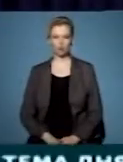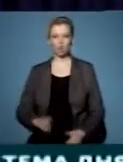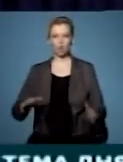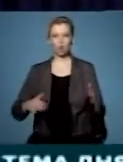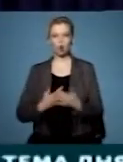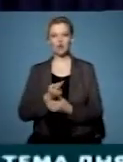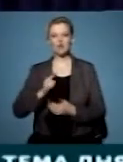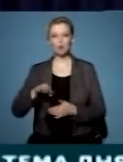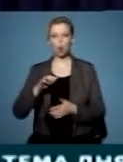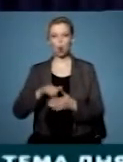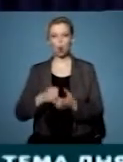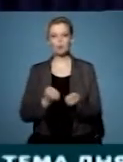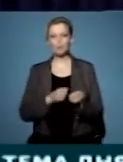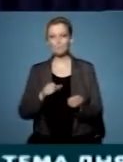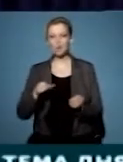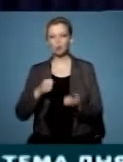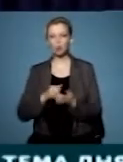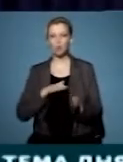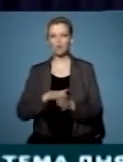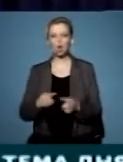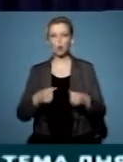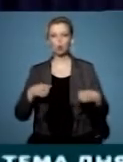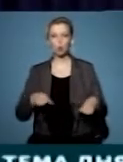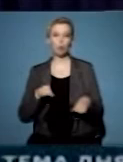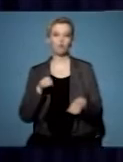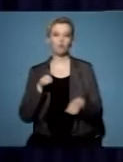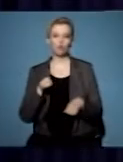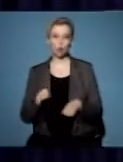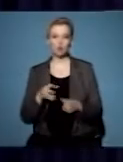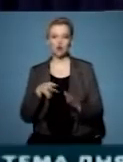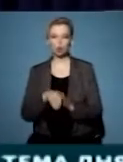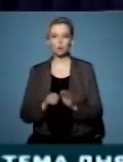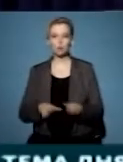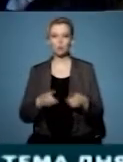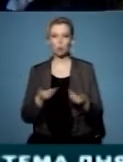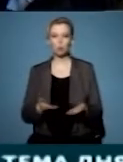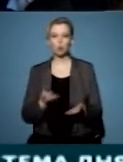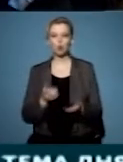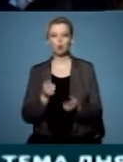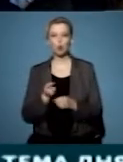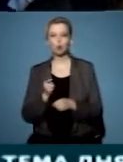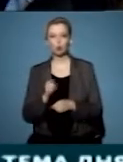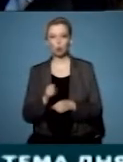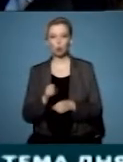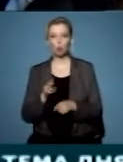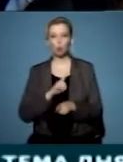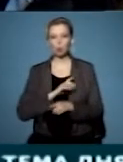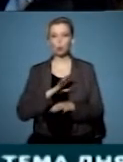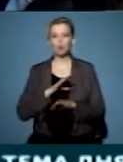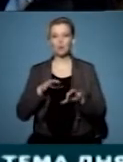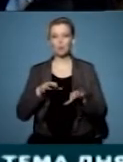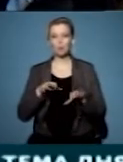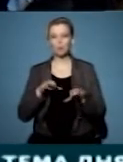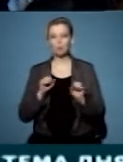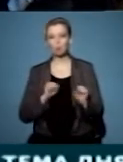Нові вимоги від перевізників до виконкому. Вони, в принципі, вносять пропозиції щодо того, аби була можливість